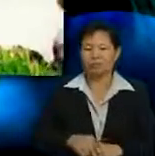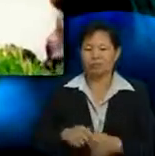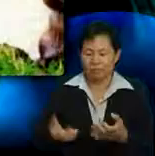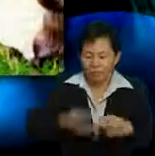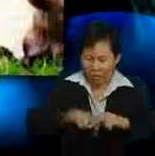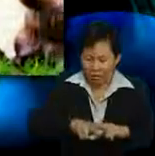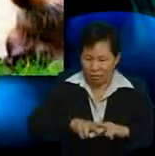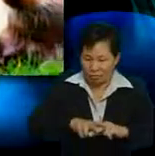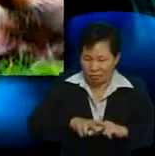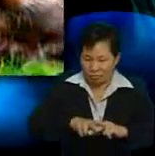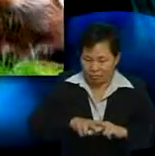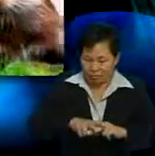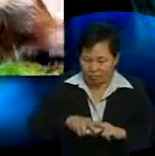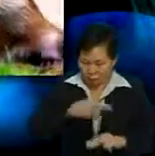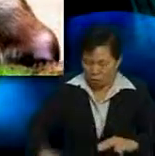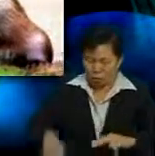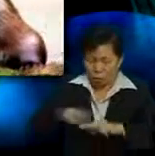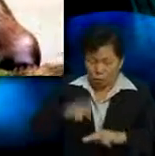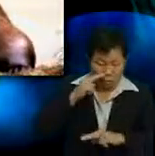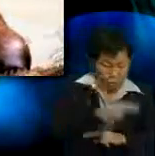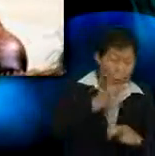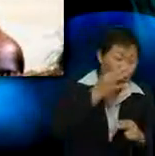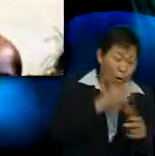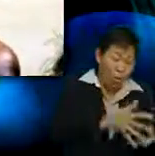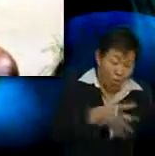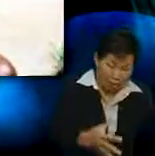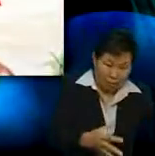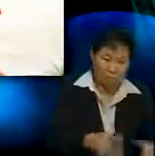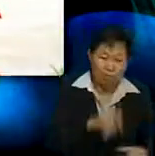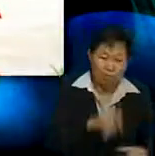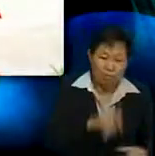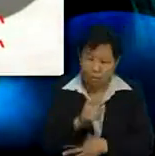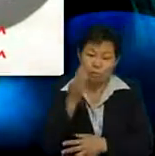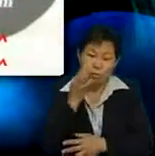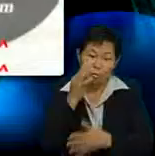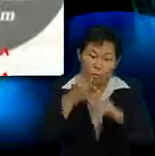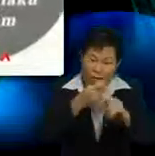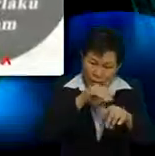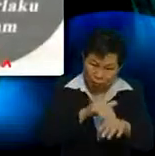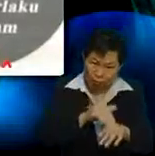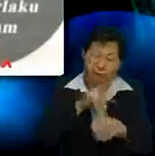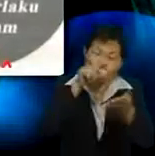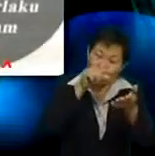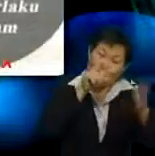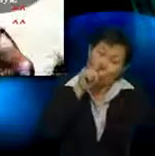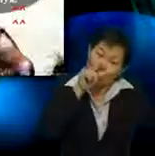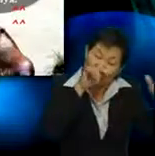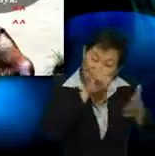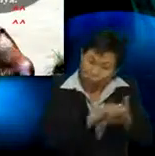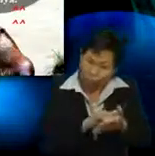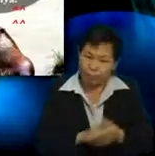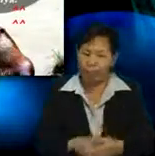di atas takhta, ia mendapati buah-buahan yang banyak di atas lantai. Ia pasti buah-buahan itu adalah daripada tempua.